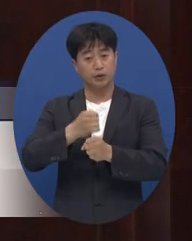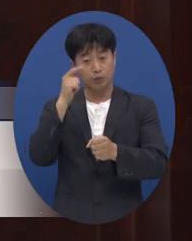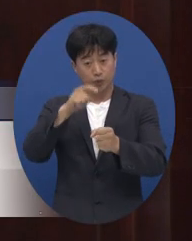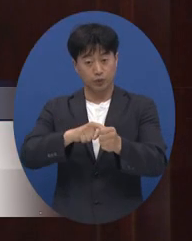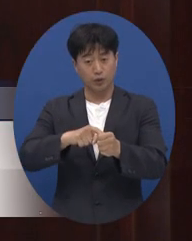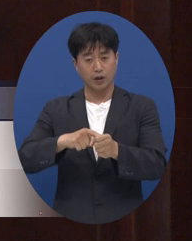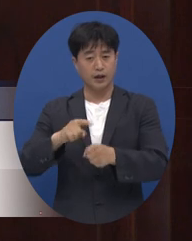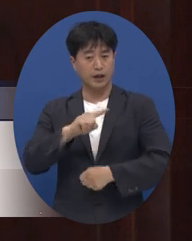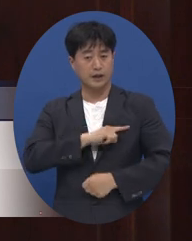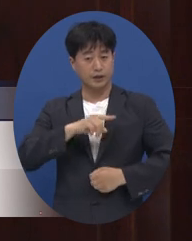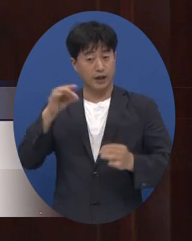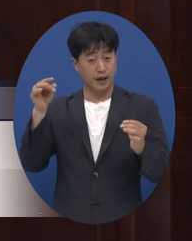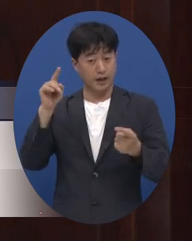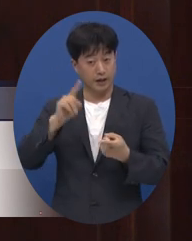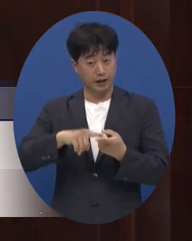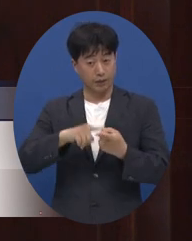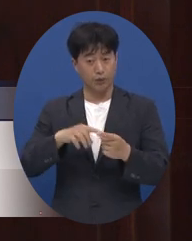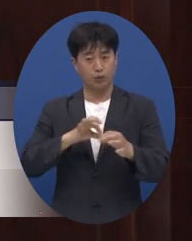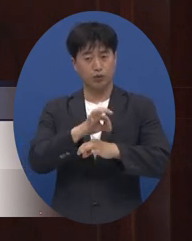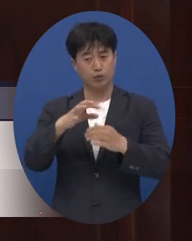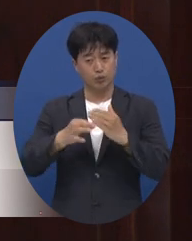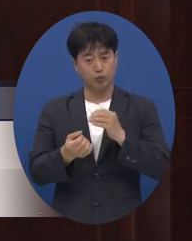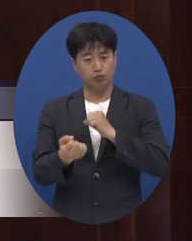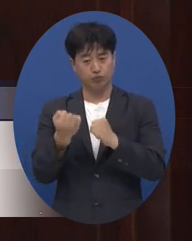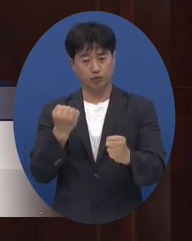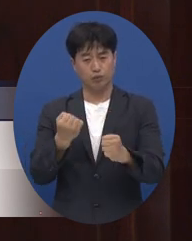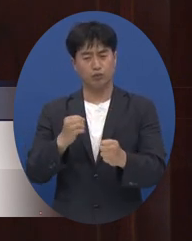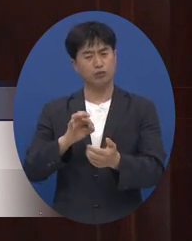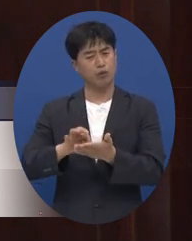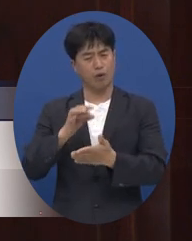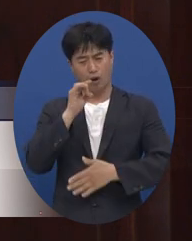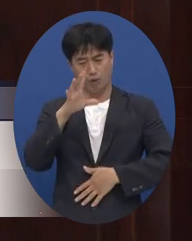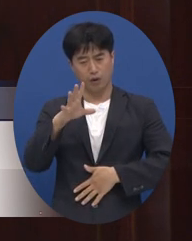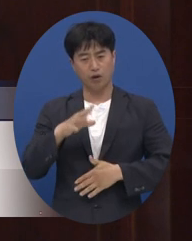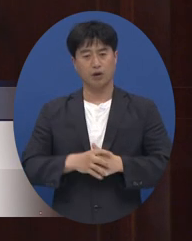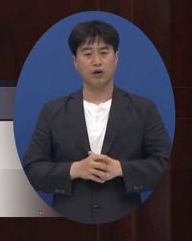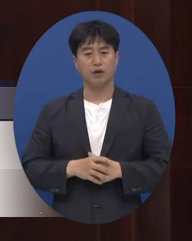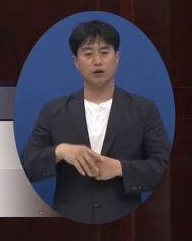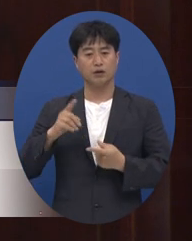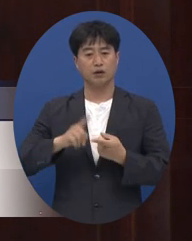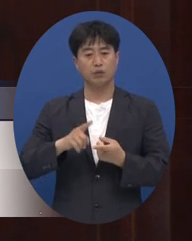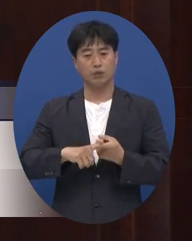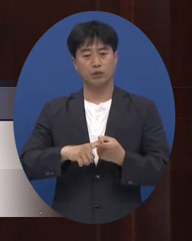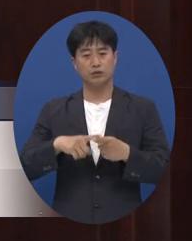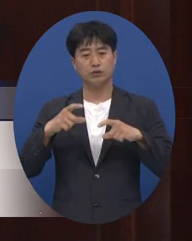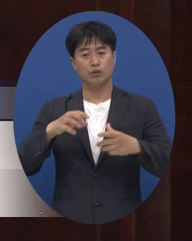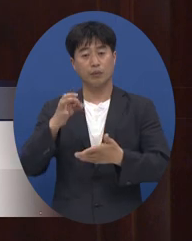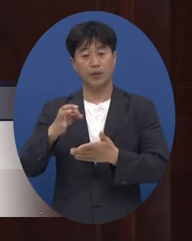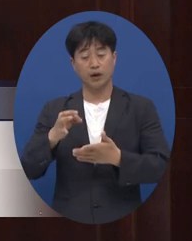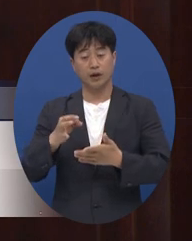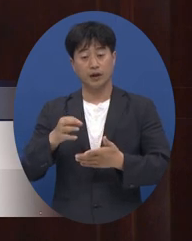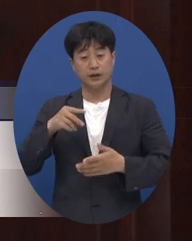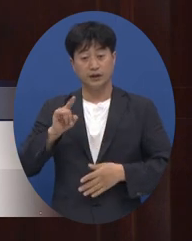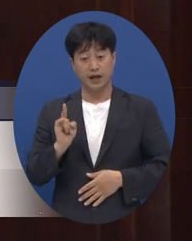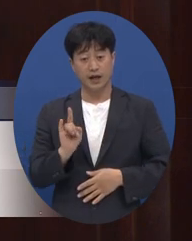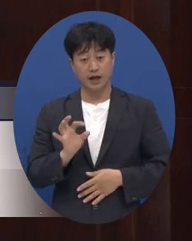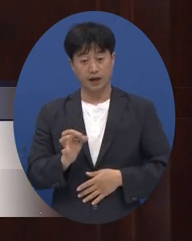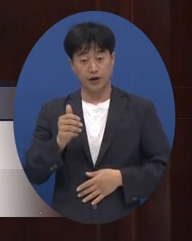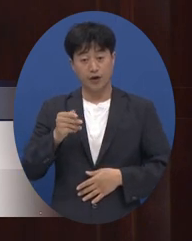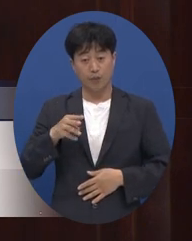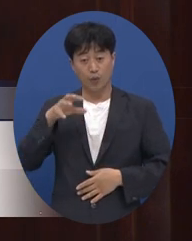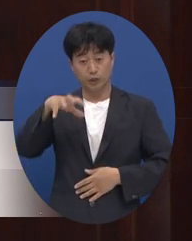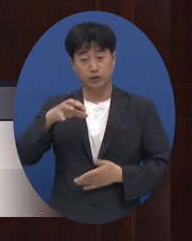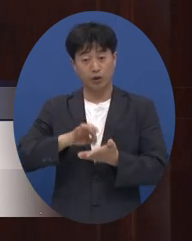부합한 경제 시스템에도 불구하고 이 사용이 안되고 있는 겁니다 따라서 지어 카페가 생겨서 사용할 수는 사용이